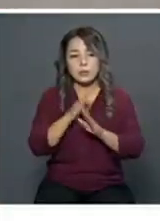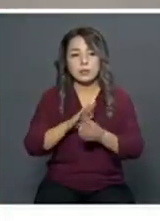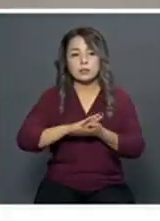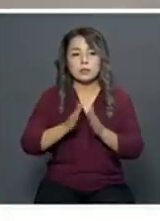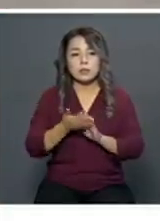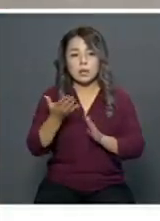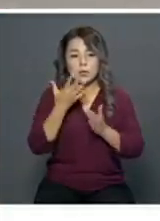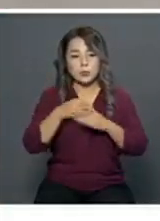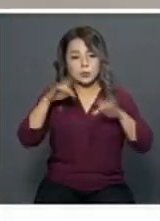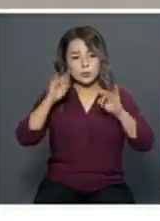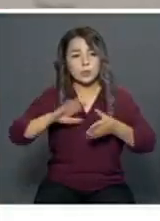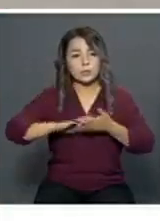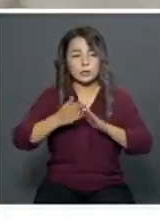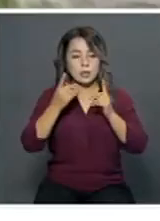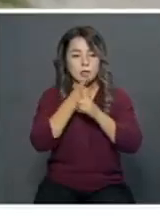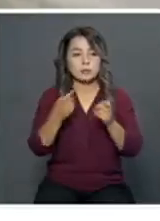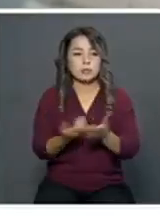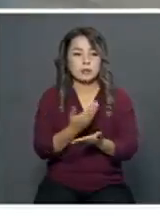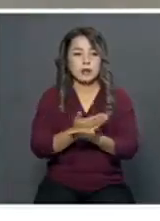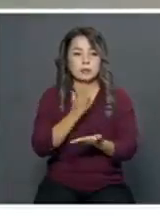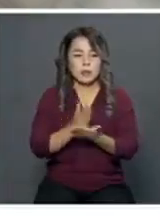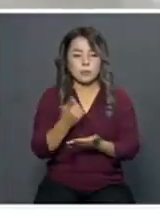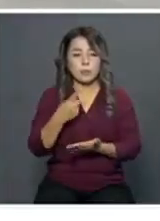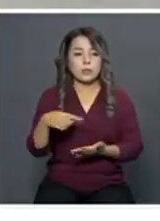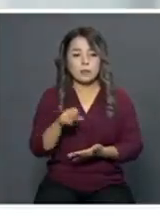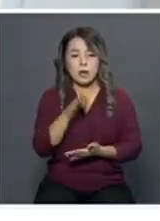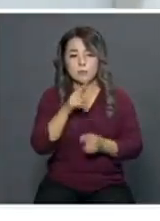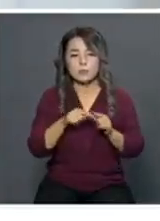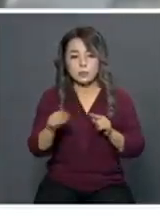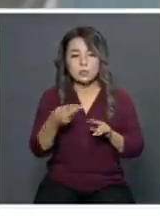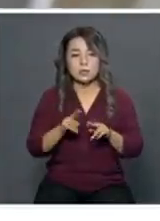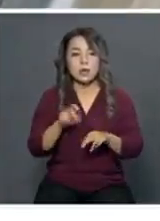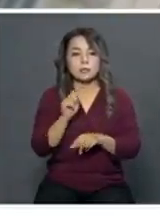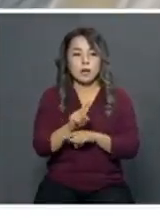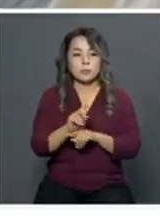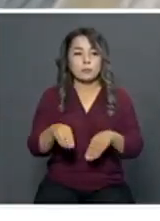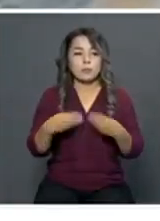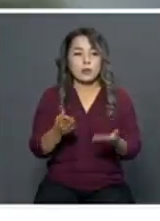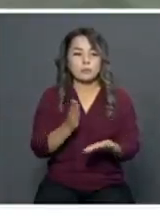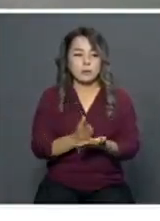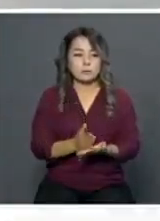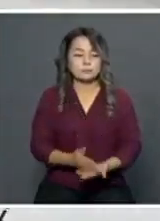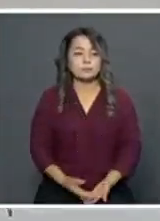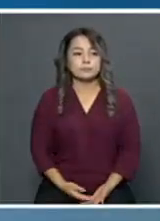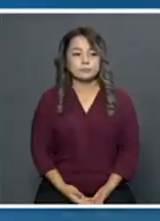жариялаған. Табиғи апат салдарын бір аптаның ішінде жоюға тапсырма берген болатын.